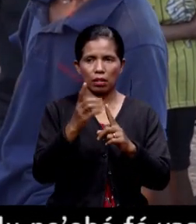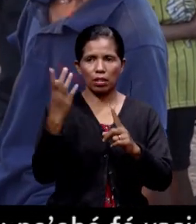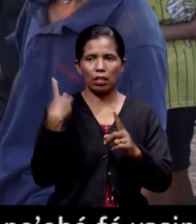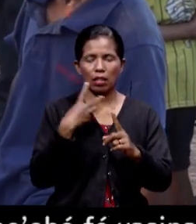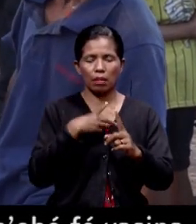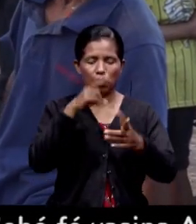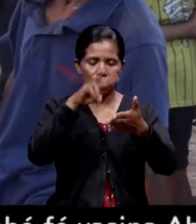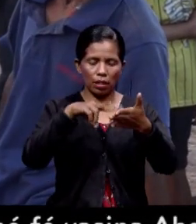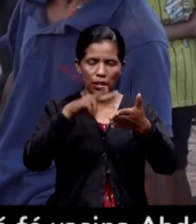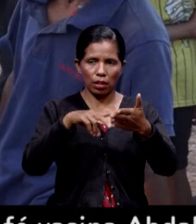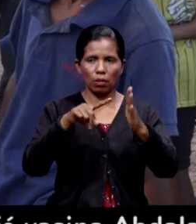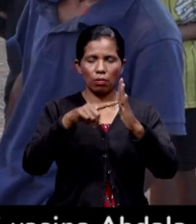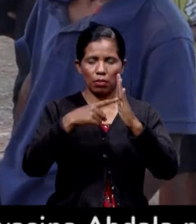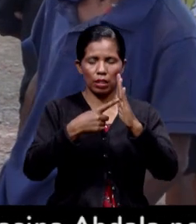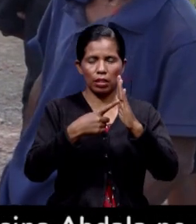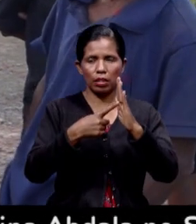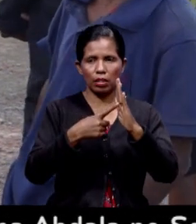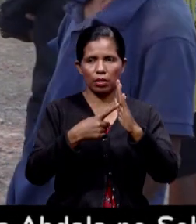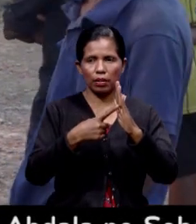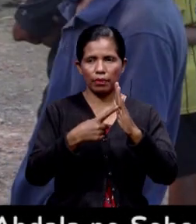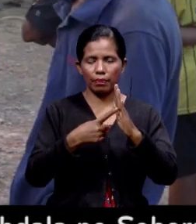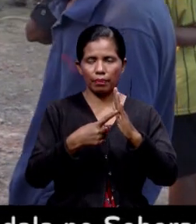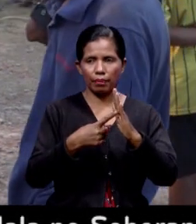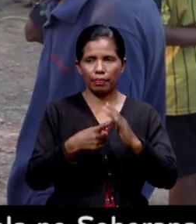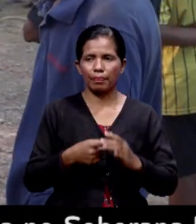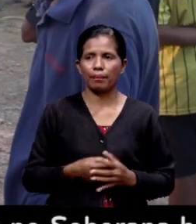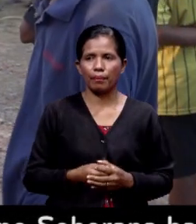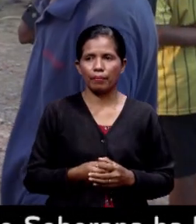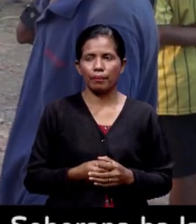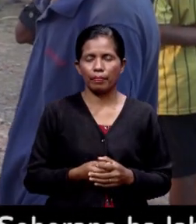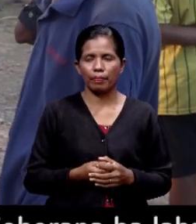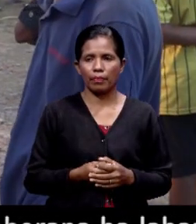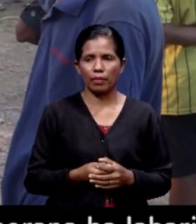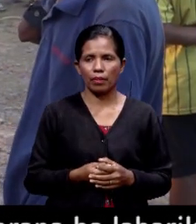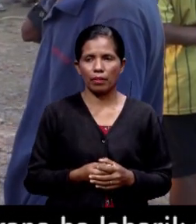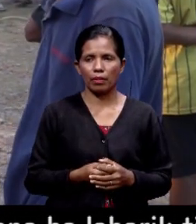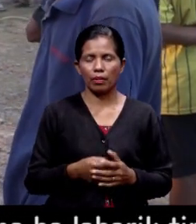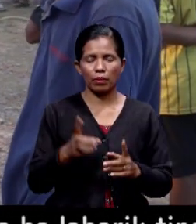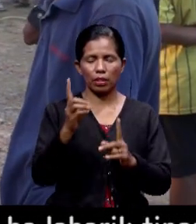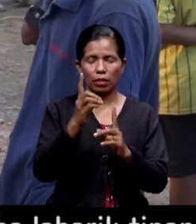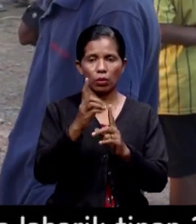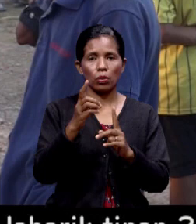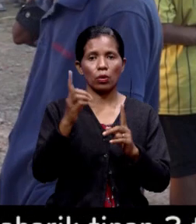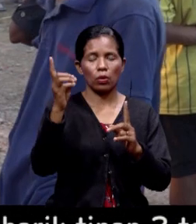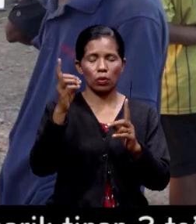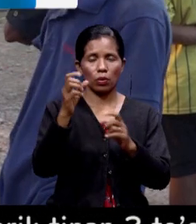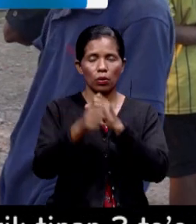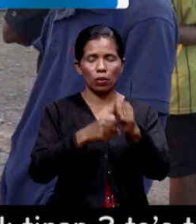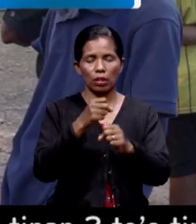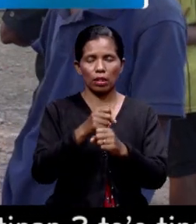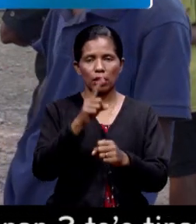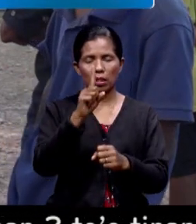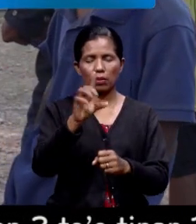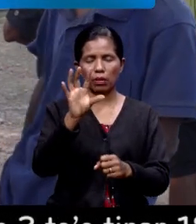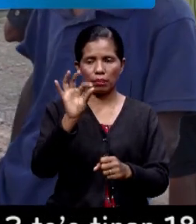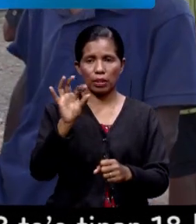amile Ahuhus. Kalau datang nak bolu kuri tahun 99. Hakotu.